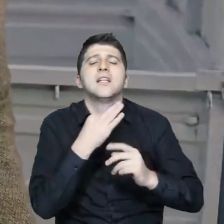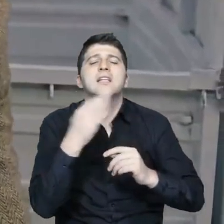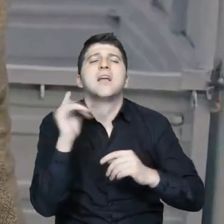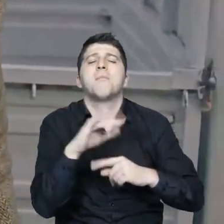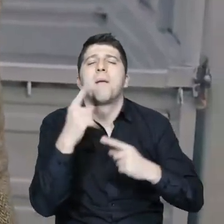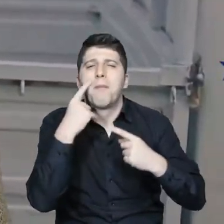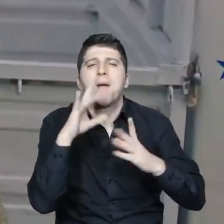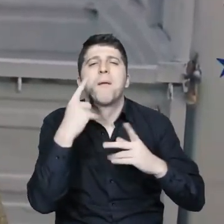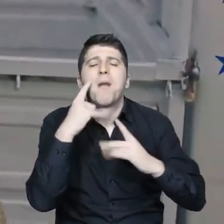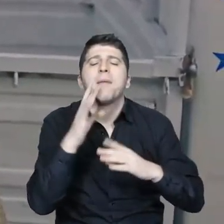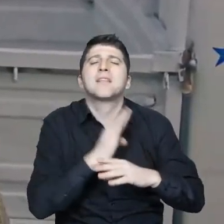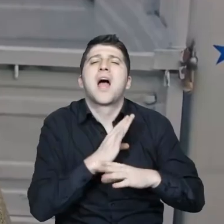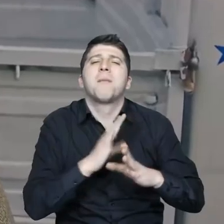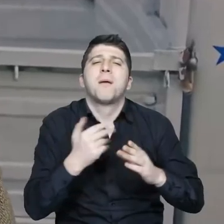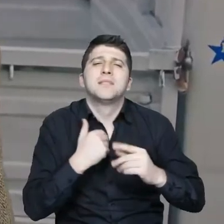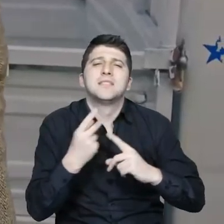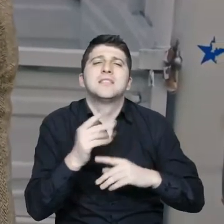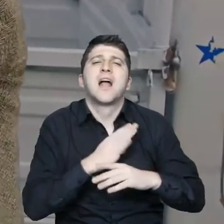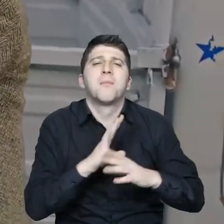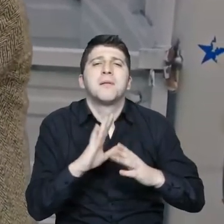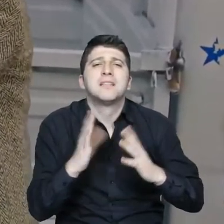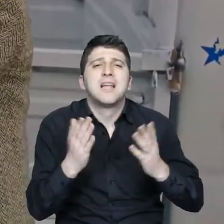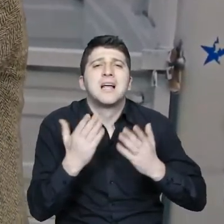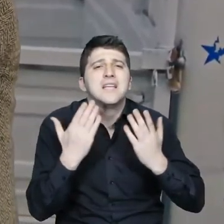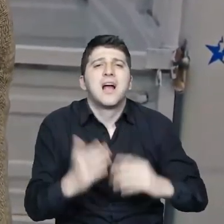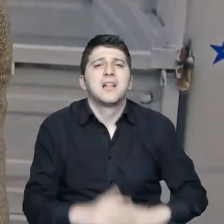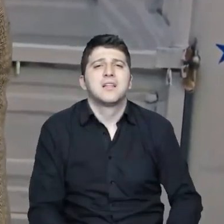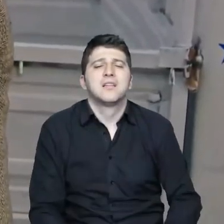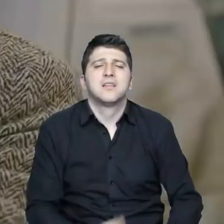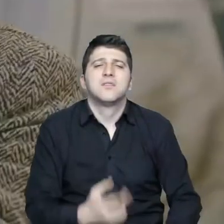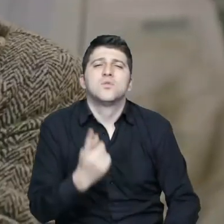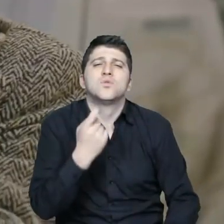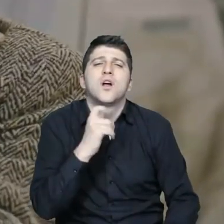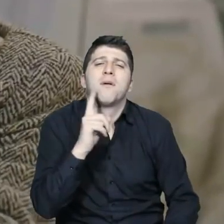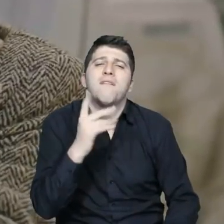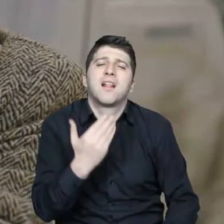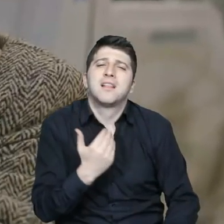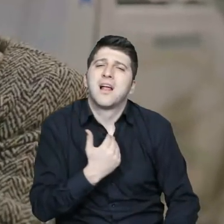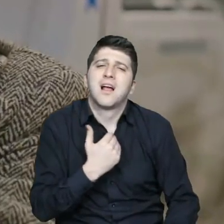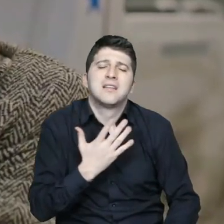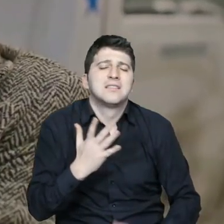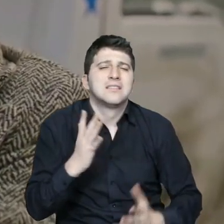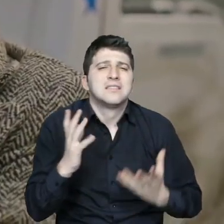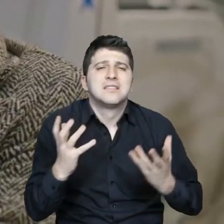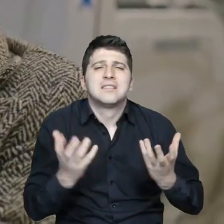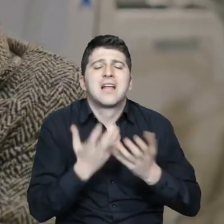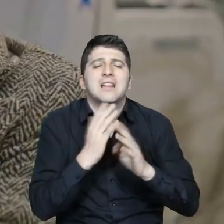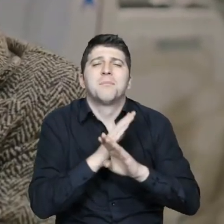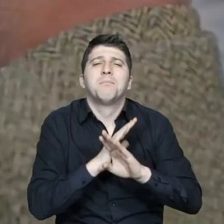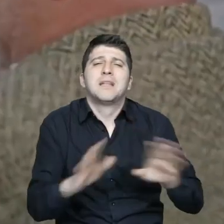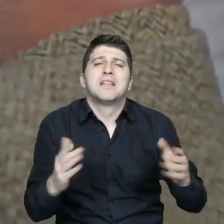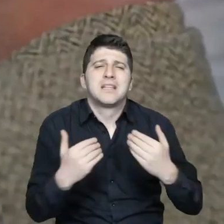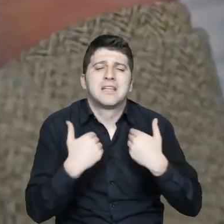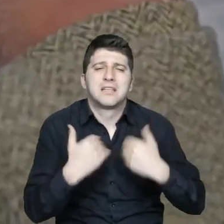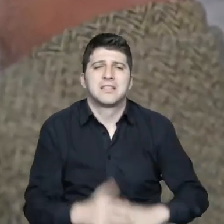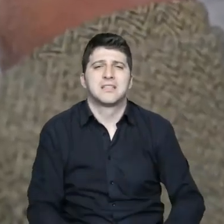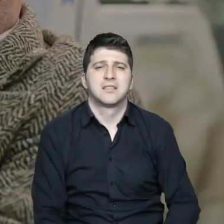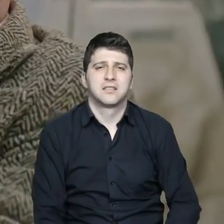bakma. Bakma, dayanamam İhsan, dayanamam. Nasıl yani? Hiç sorma vallahi. Gitti. Yandık, bitti, kül oldu.